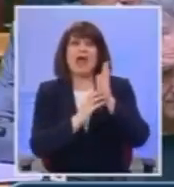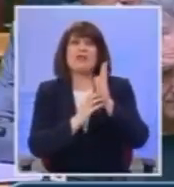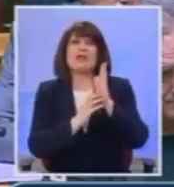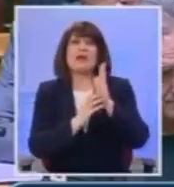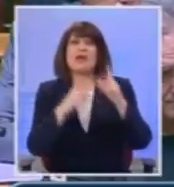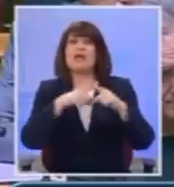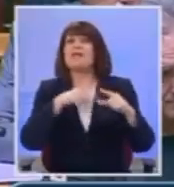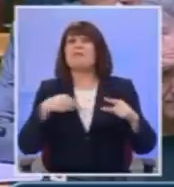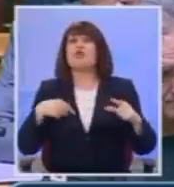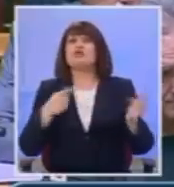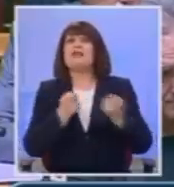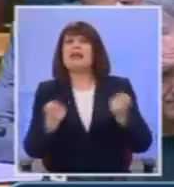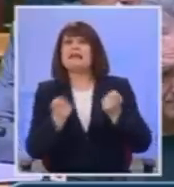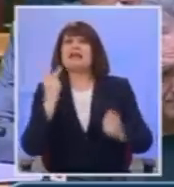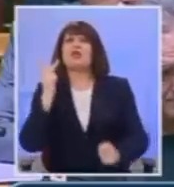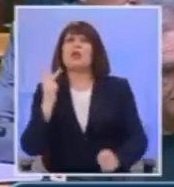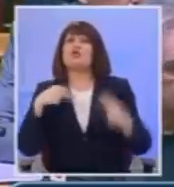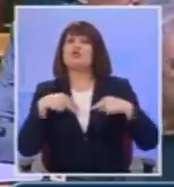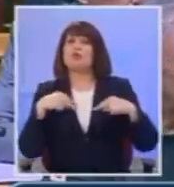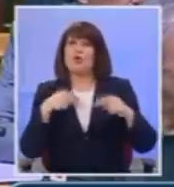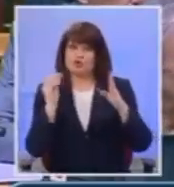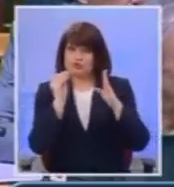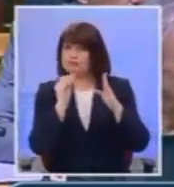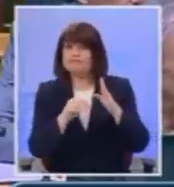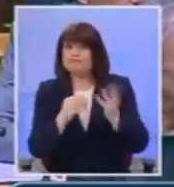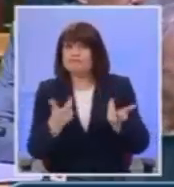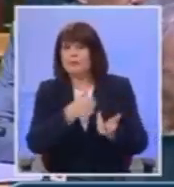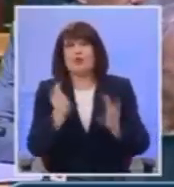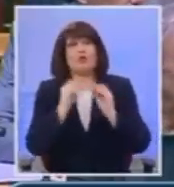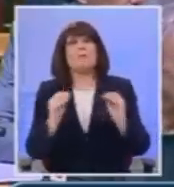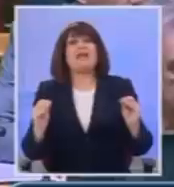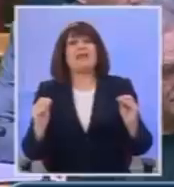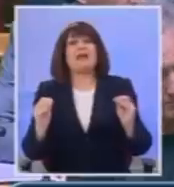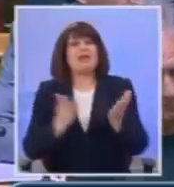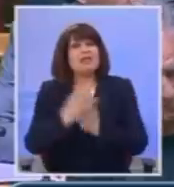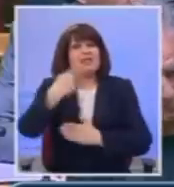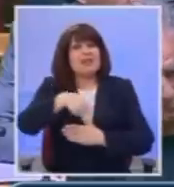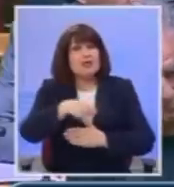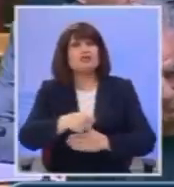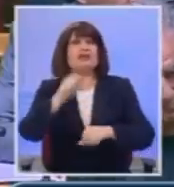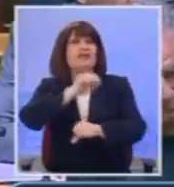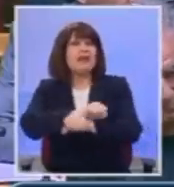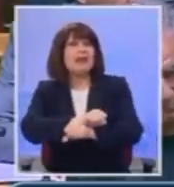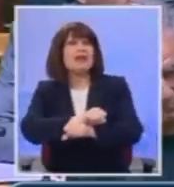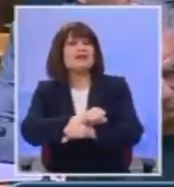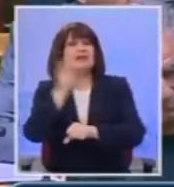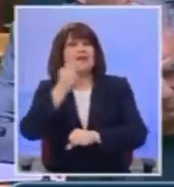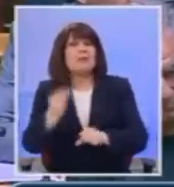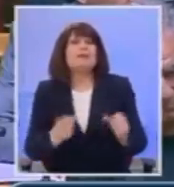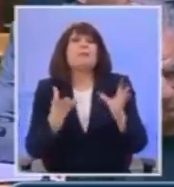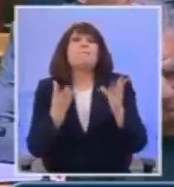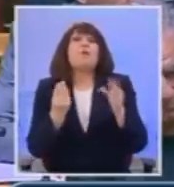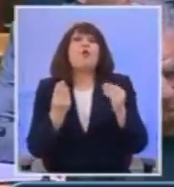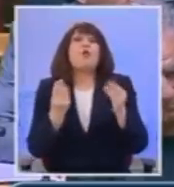Κατρούγκαλου. Δεν είναι λοιπόν μόνο το θέμα της παιδείας. Είναι το θέμα της δικαιοσύνης, είναι το θέμα των φυλακών. Είναι πολλά